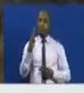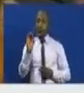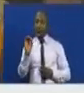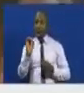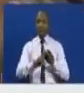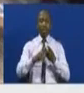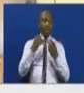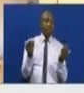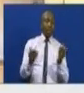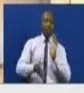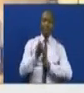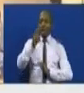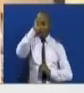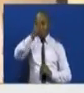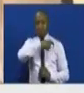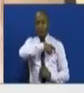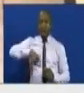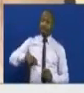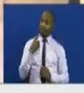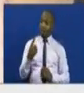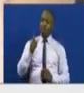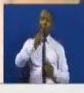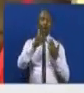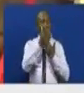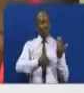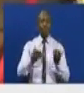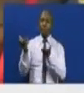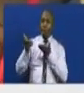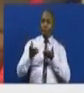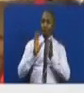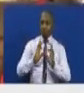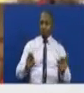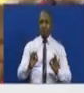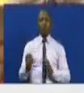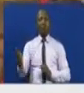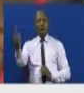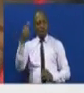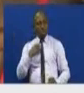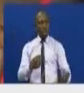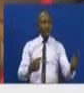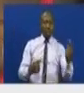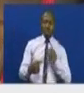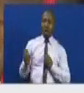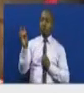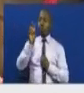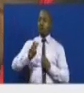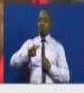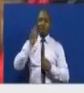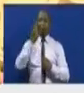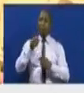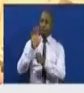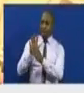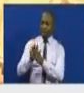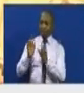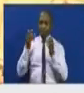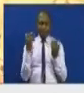tangu mheshimiwa rais aseme swala hilo, wananchi wameitikia vizuri sana na wanakuja kutafuta vitu hivi kwa watu wengi tu. ila